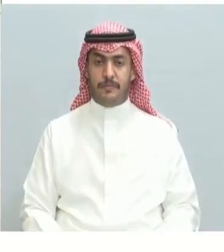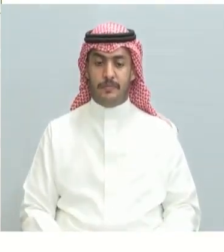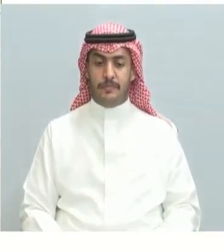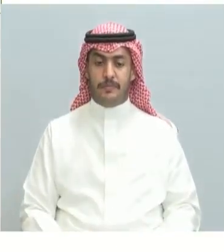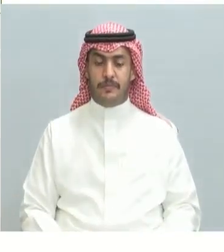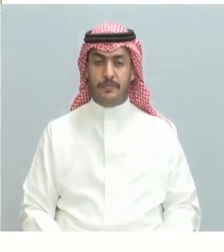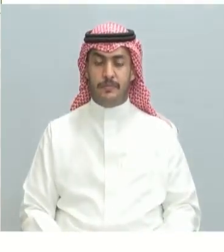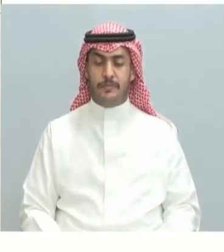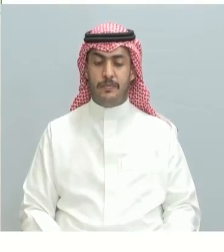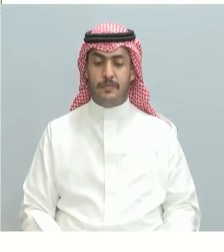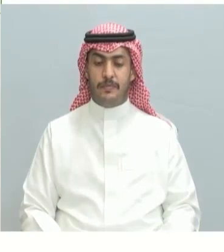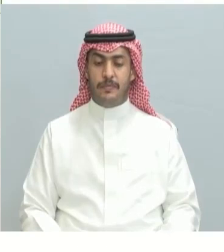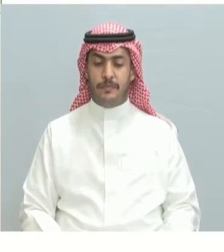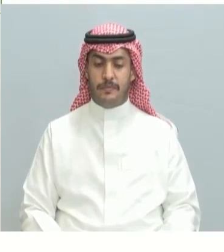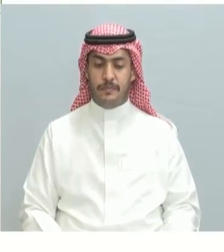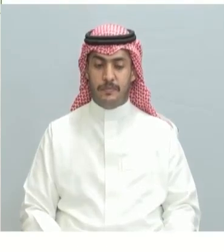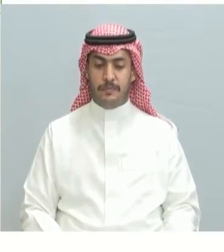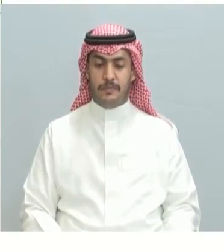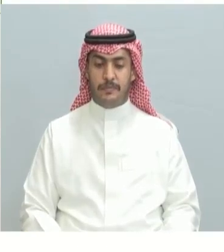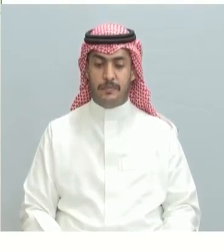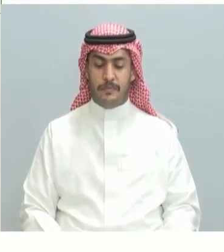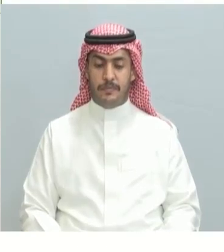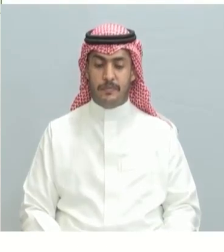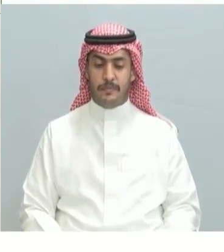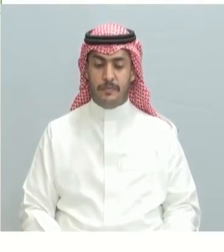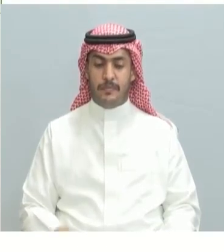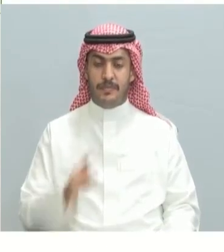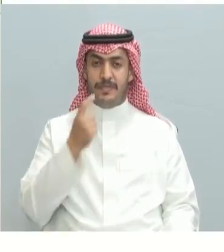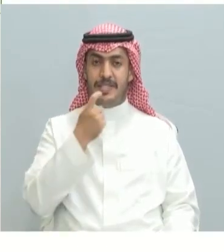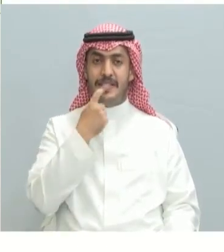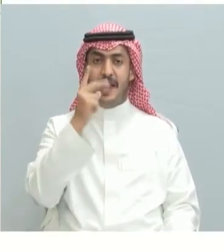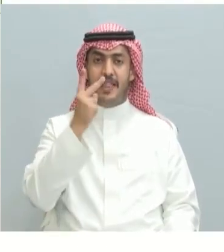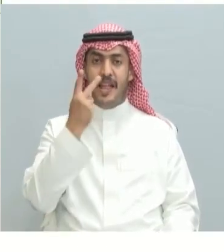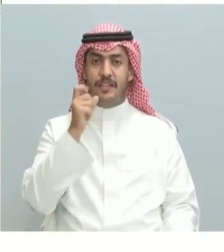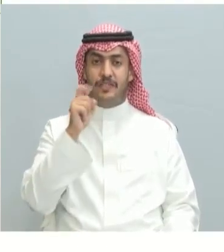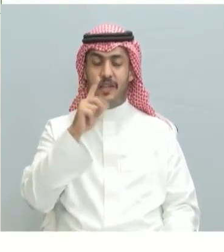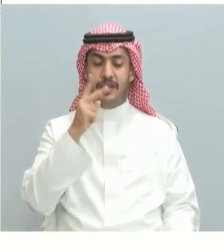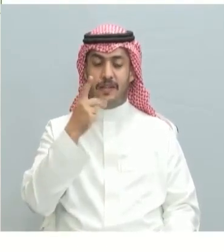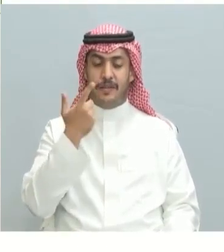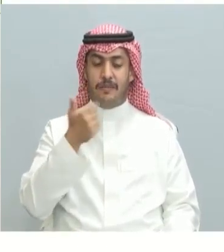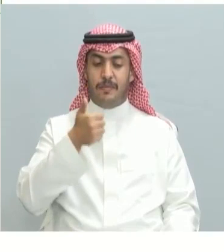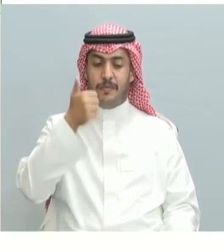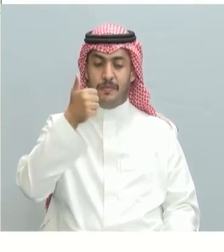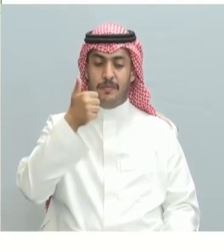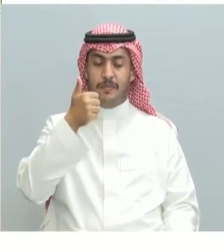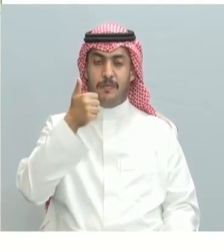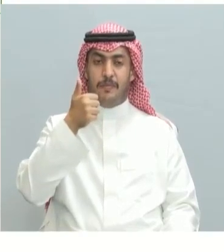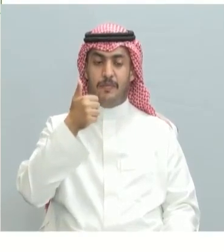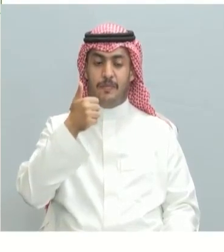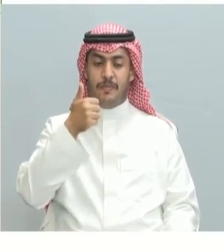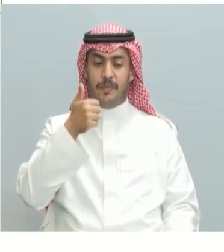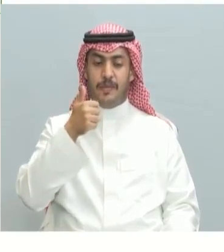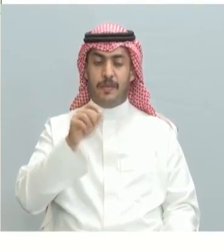اين عام نرى هنا سنه واحده كم حققت حققت